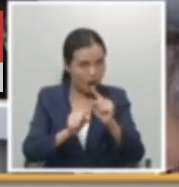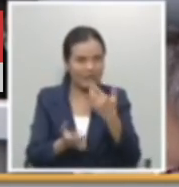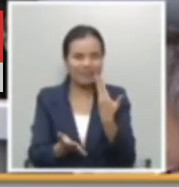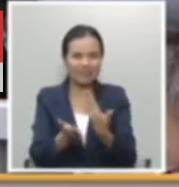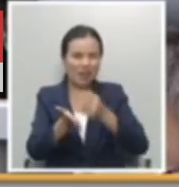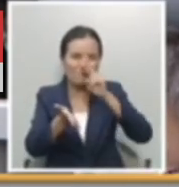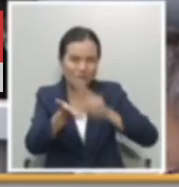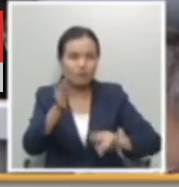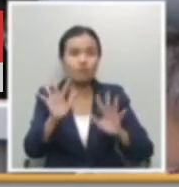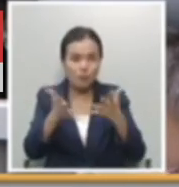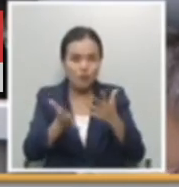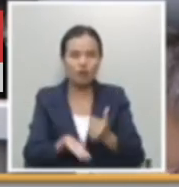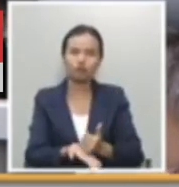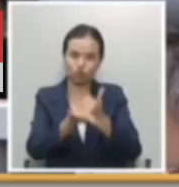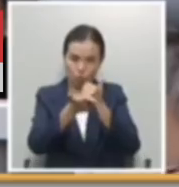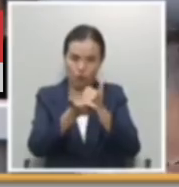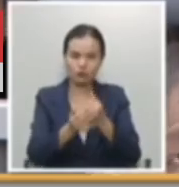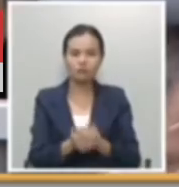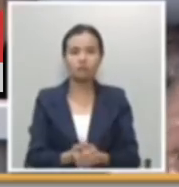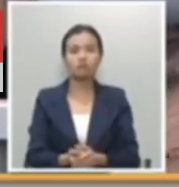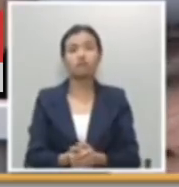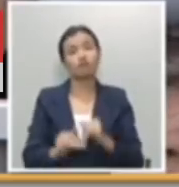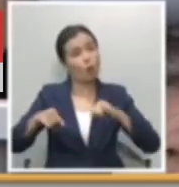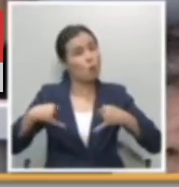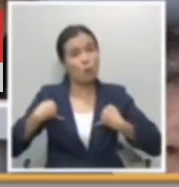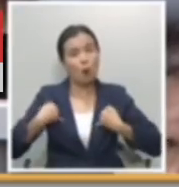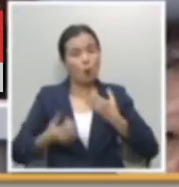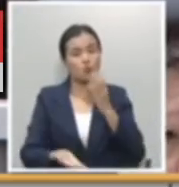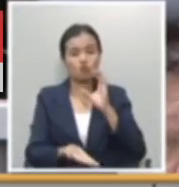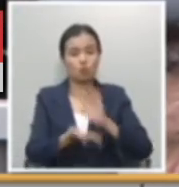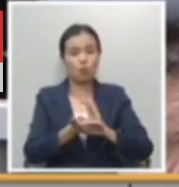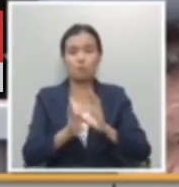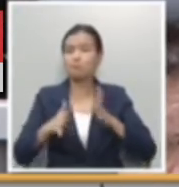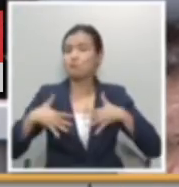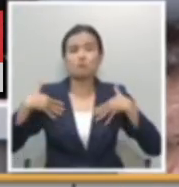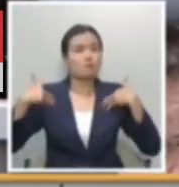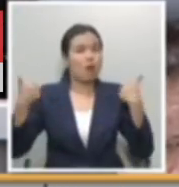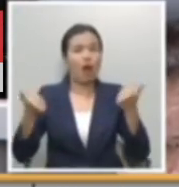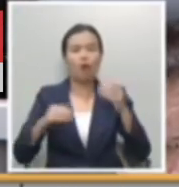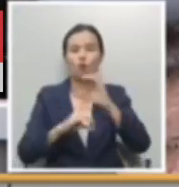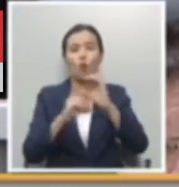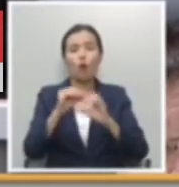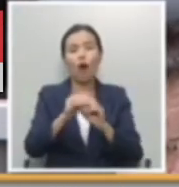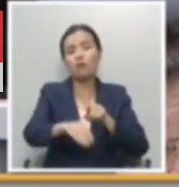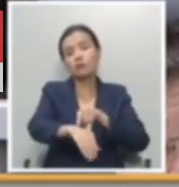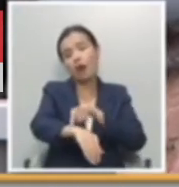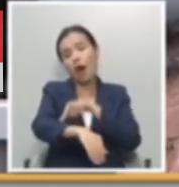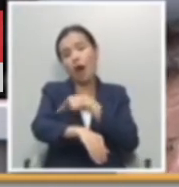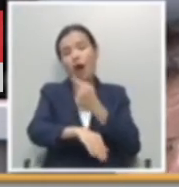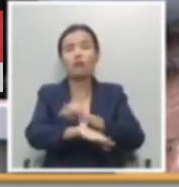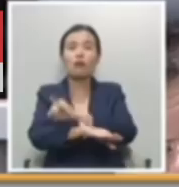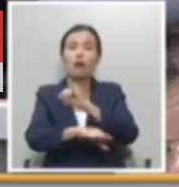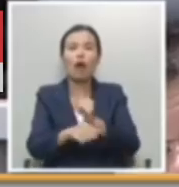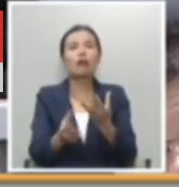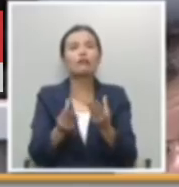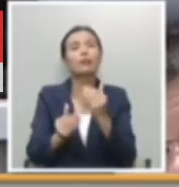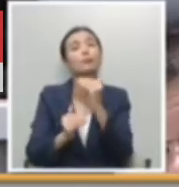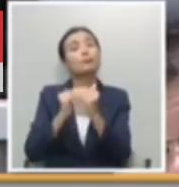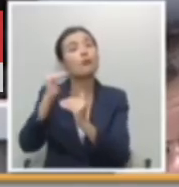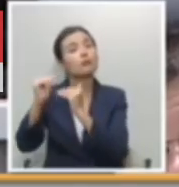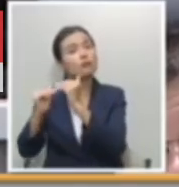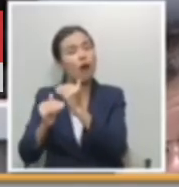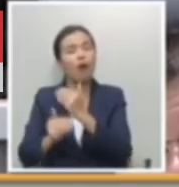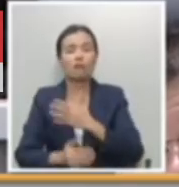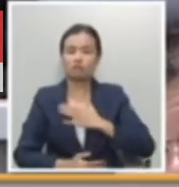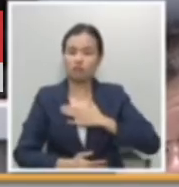าปรับยิ่งกว่านั้นนายทุนสบายเลยครับต่อให้โครงการช้ายังไงฉันเอาที่ดินไปพัฒนาฉันได้เ